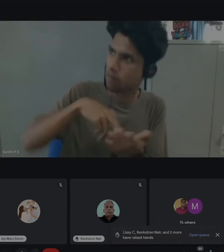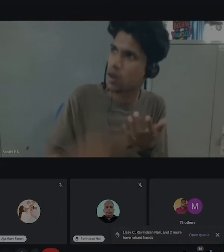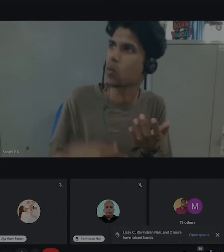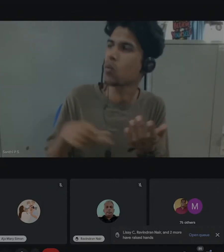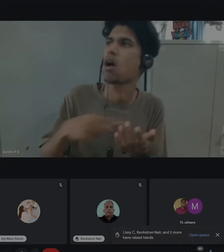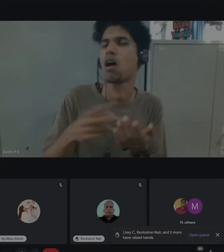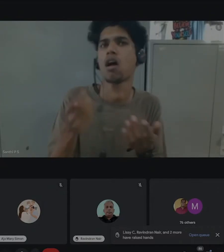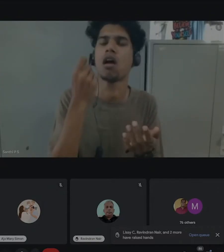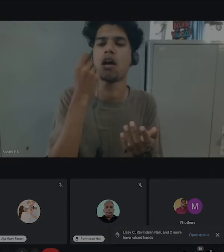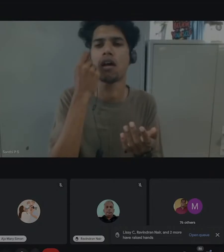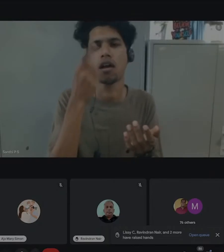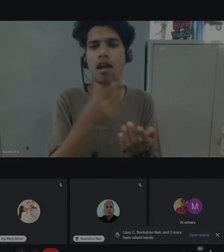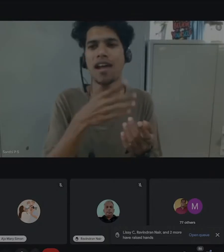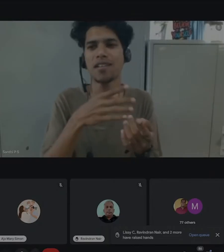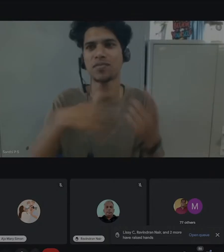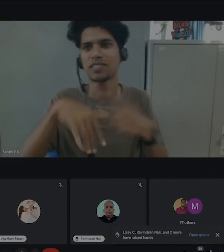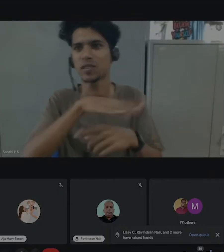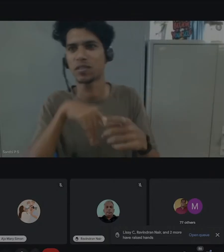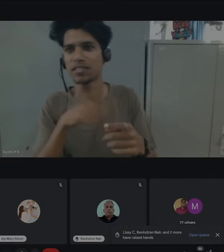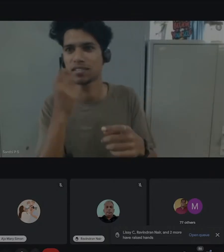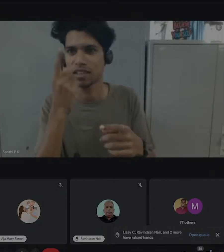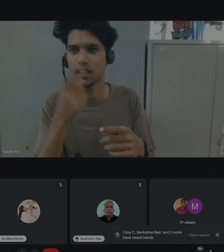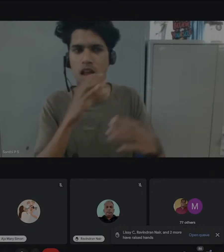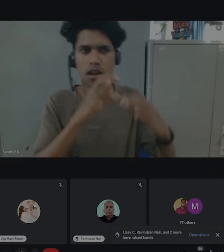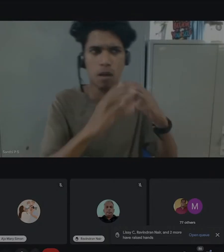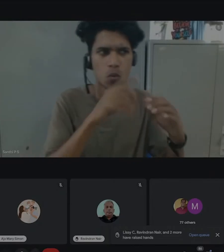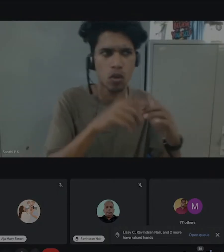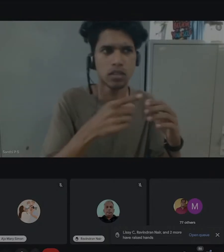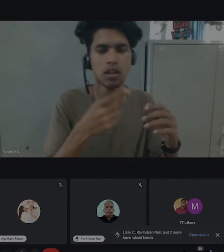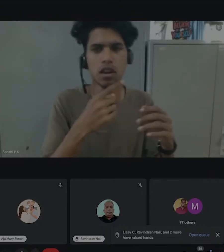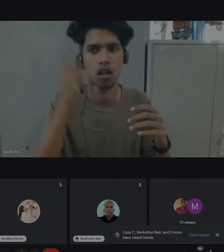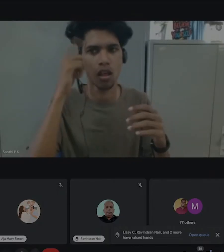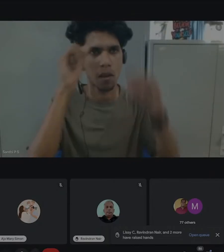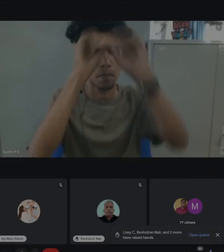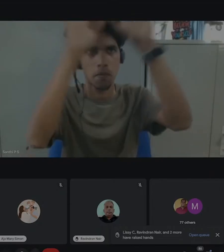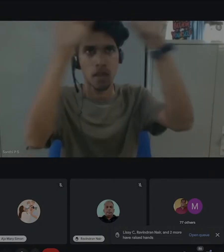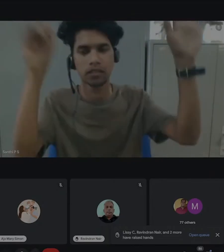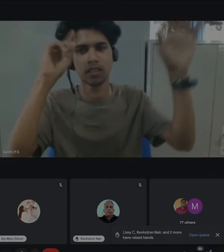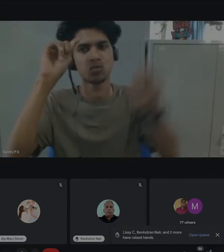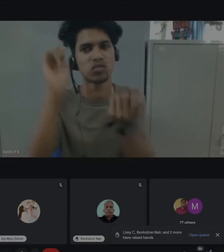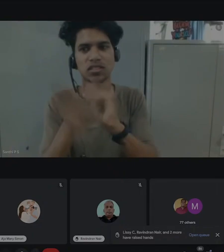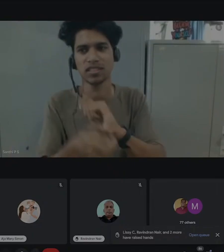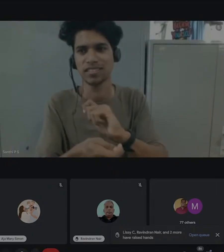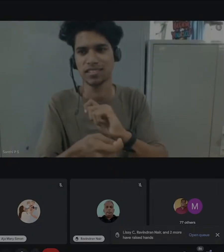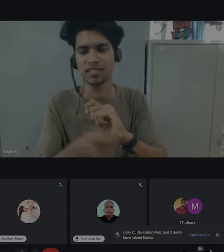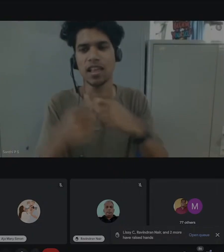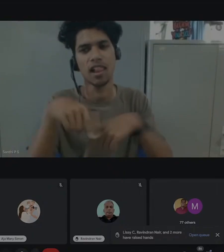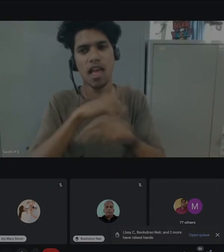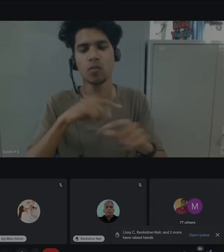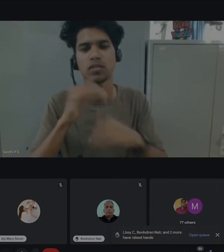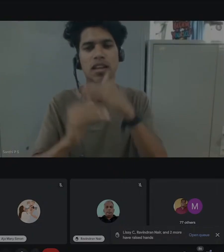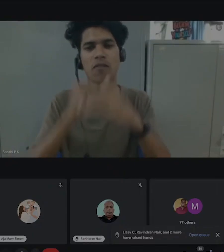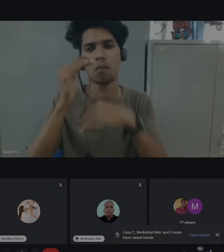അവന്റെ ആ സംസാര രീതി, അവന്റെ ചിന്താഗതി തന്നെ മാറി അവൻ ബെറ്ററായി വേറൊരു രീതി ലാംഗ്വേജ് ഡെവലപ്മെന്റ് കുറച്ചും കൂടെ